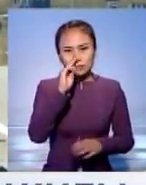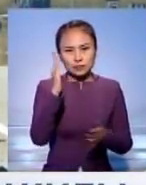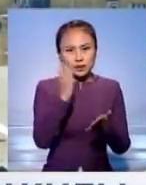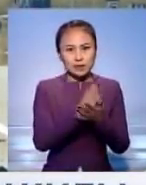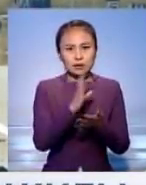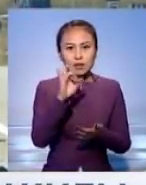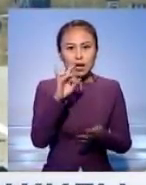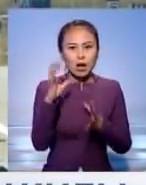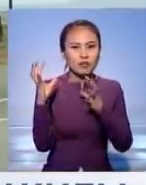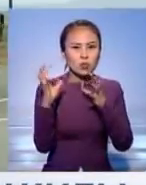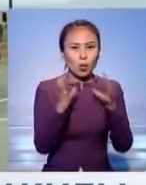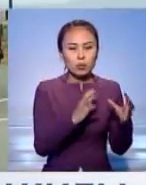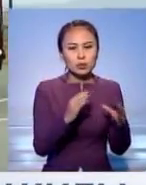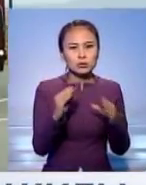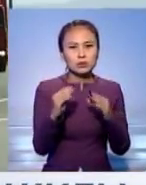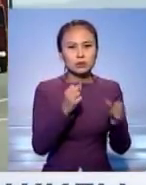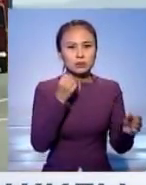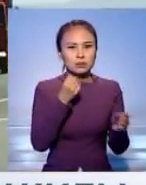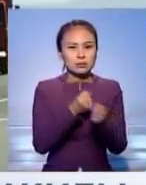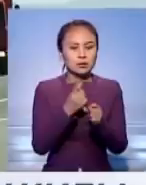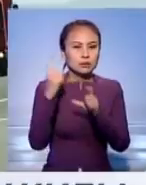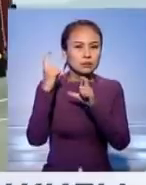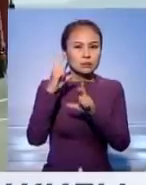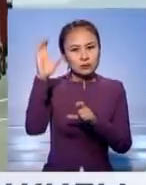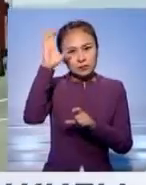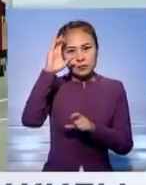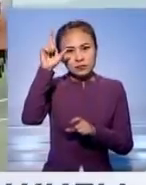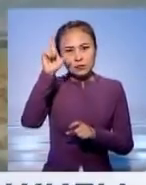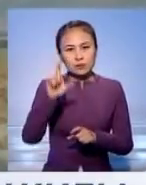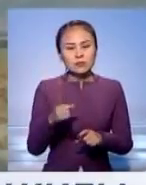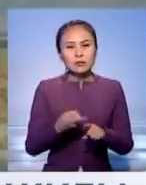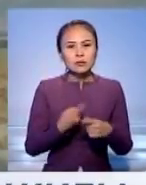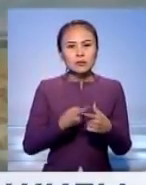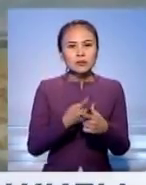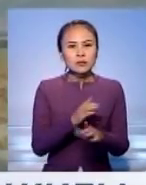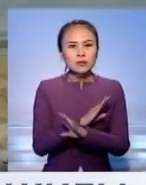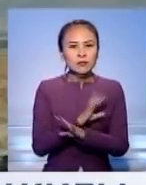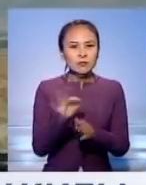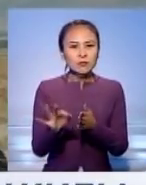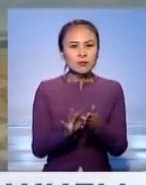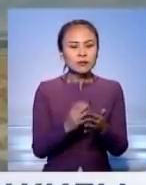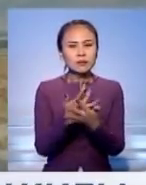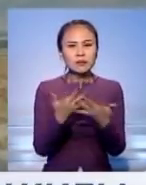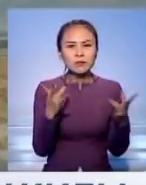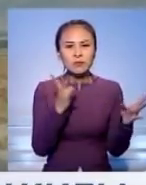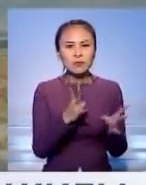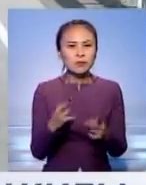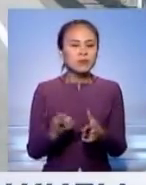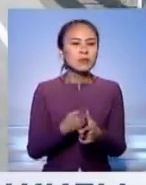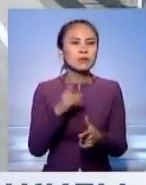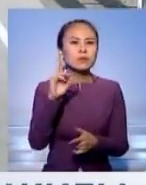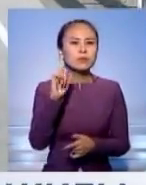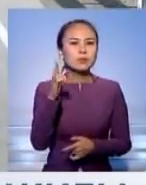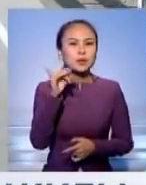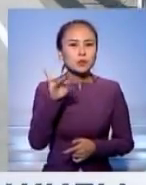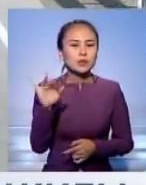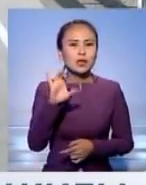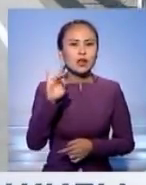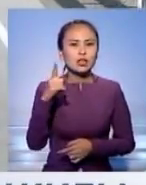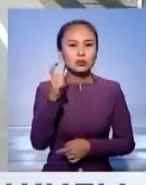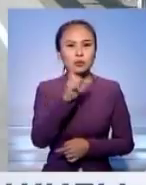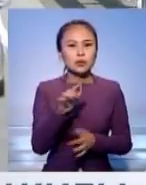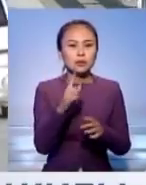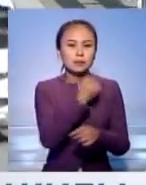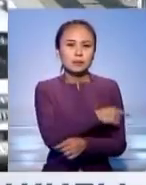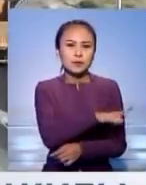Сарыағашқа бет алған автобус жүк көлігіне соғылған. Салдарынан Өзбекстан азаматы оқиға орнында қайтыс болды. Ал түрлі дәрежеде жарақат алғандар Қазығұрт және Сарыағаш